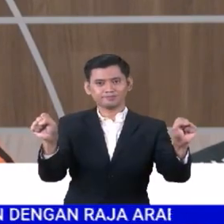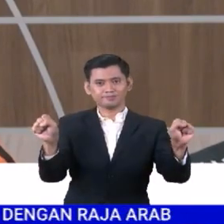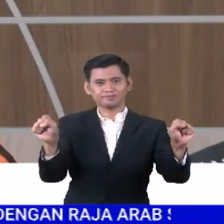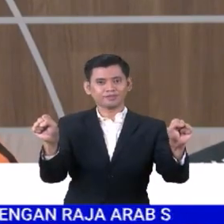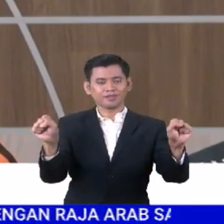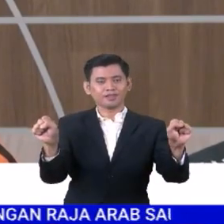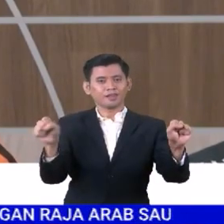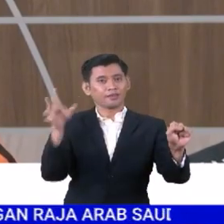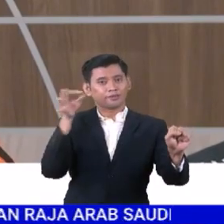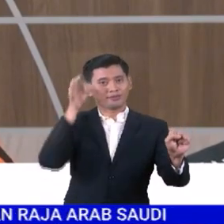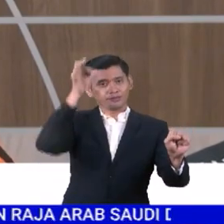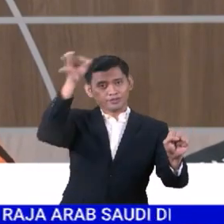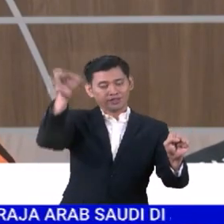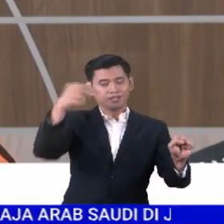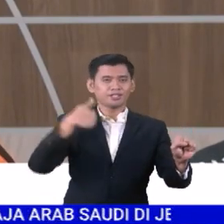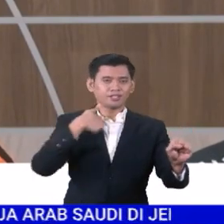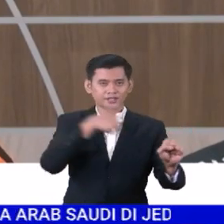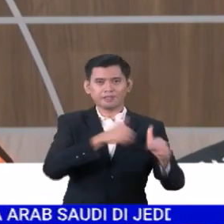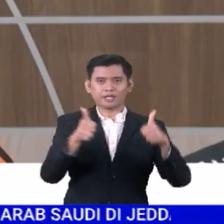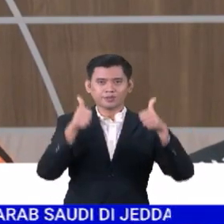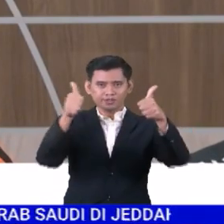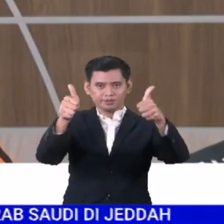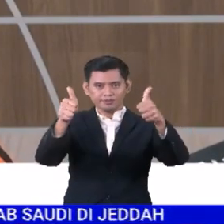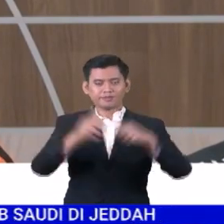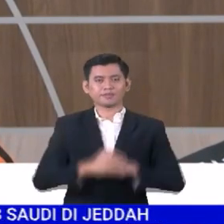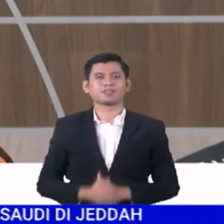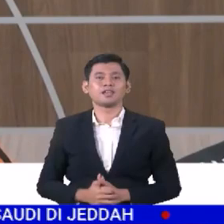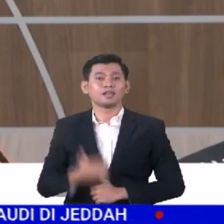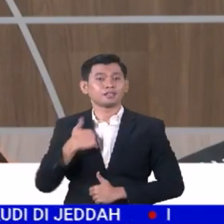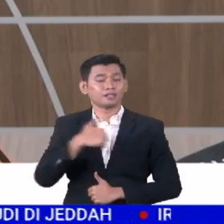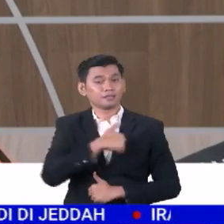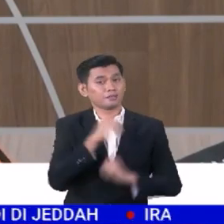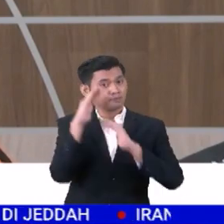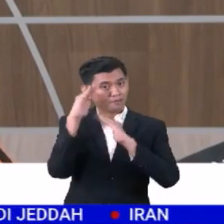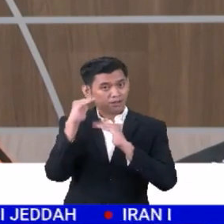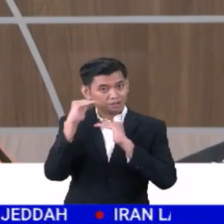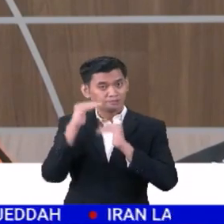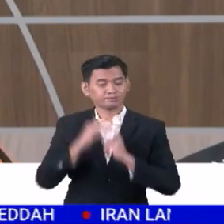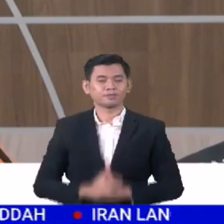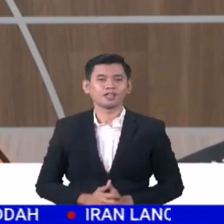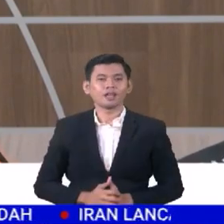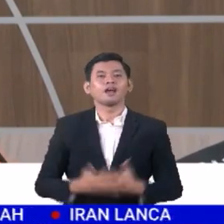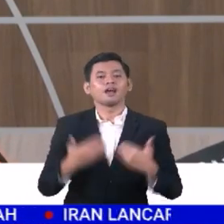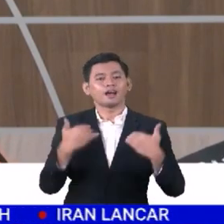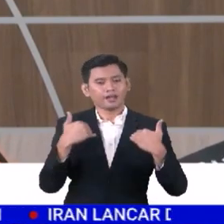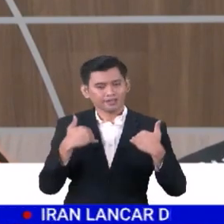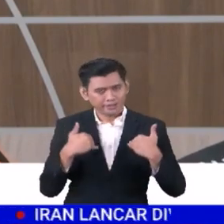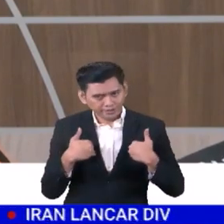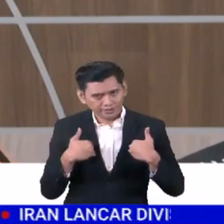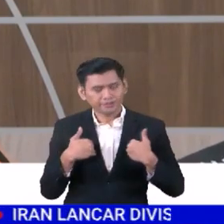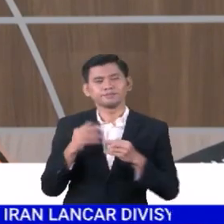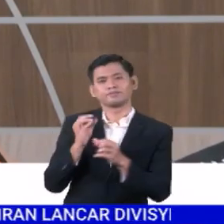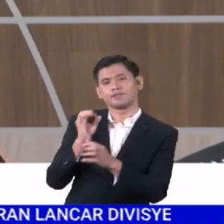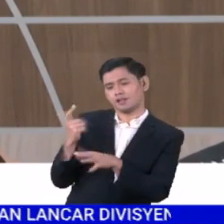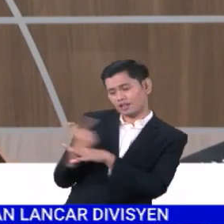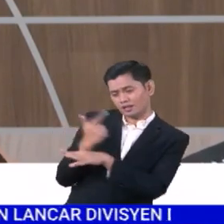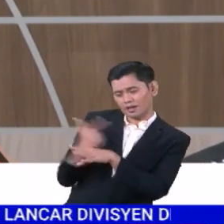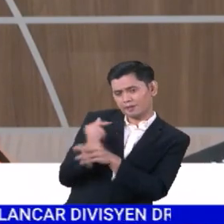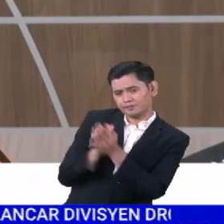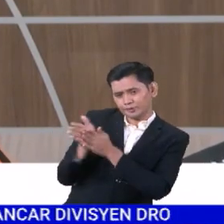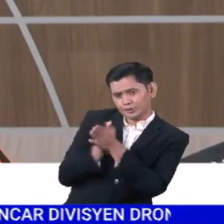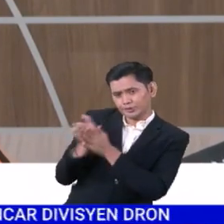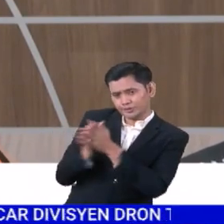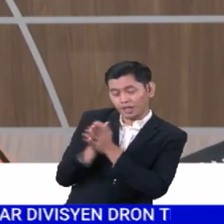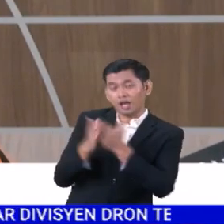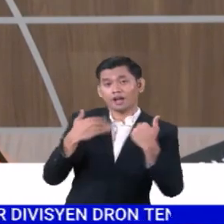under 19, masa depan kita cerah. So kita harapkan dengan nekat, dengan latihan, dengan